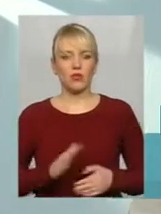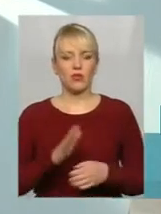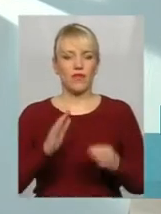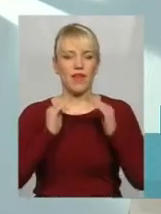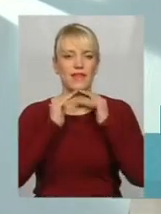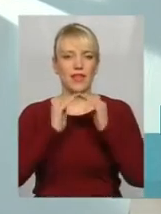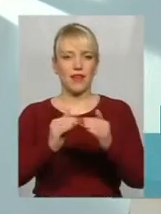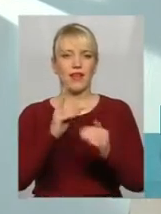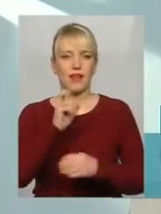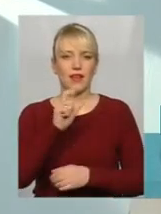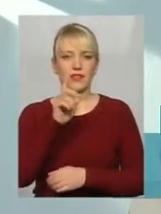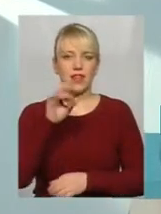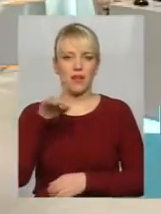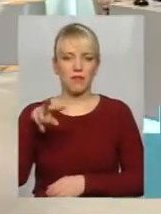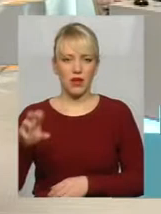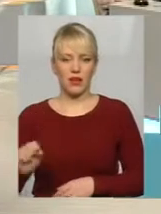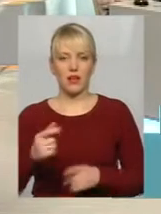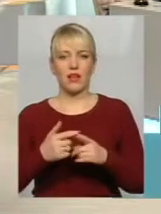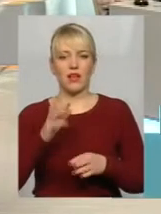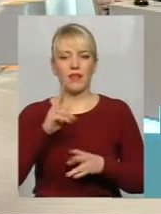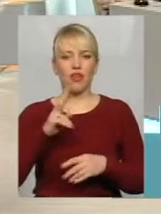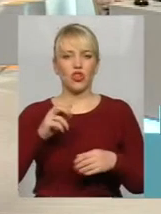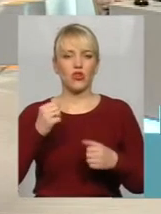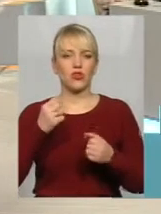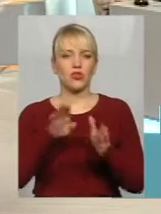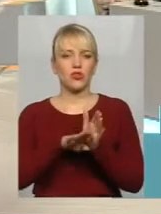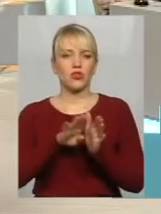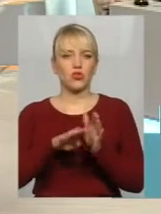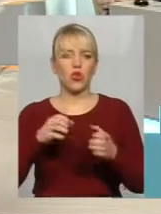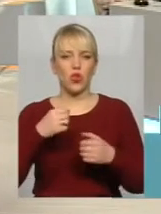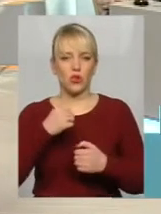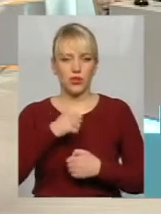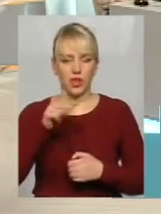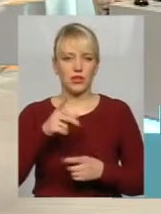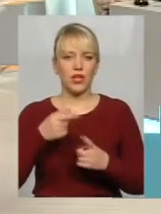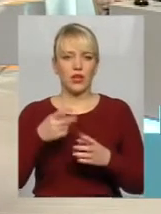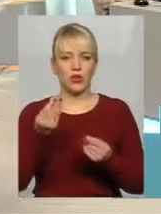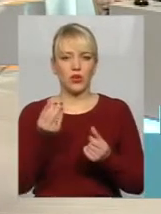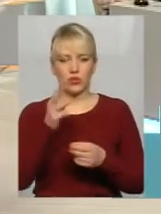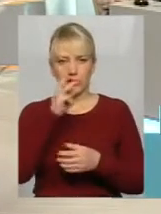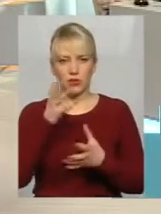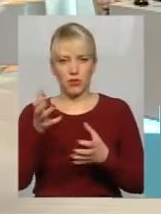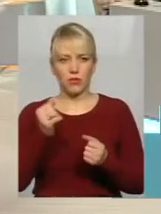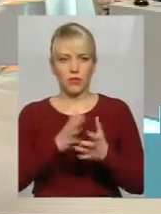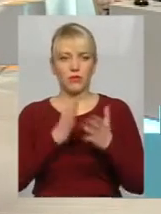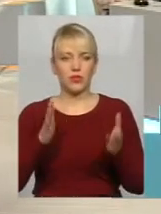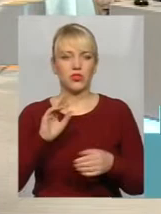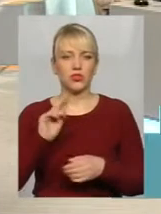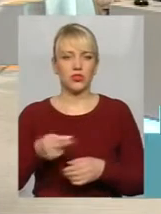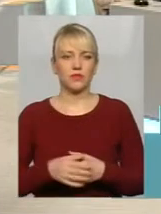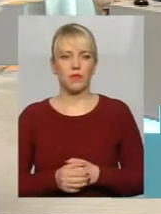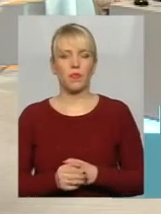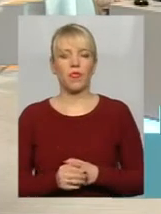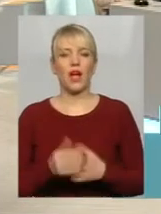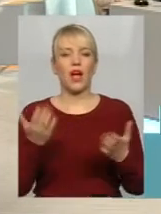як солдат. Він отримує грошове забезпечення більше, ніж солдат строкової служби. А можете зараз сказати,